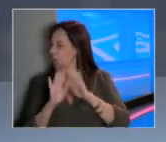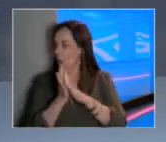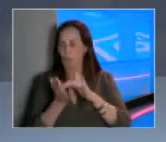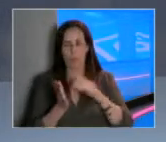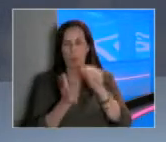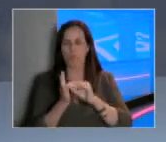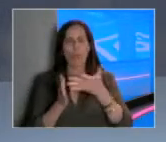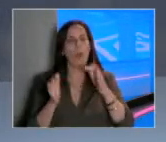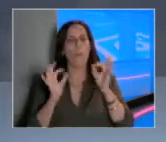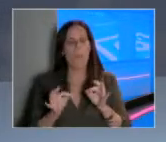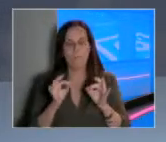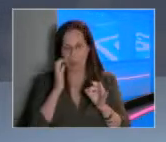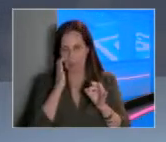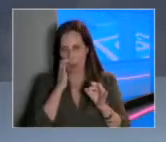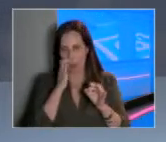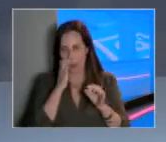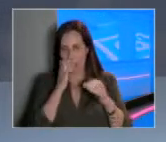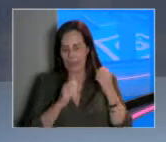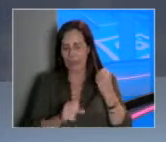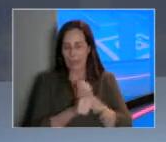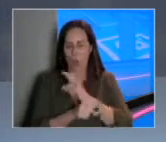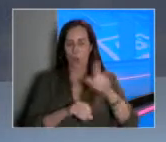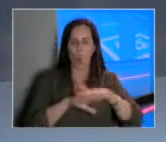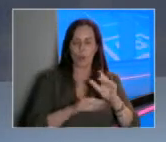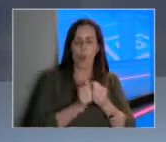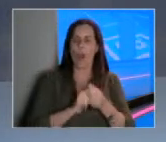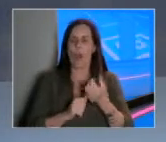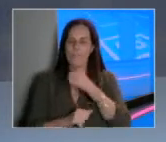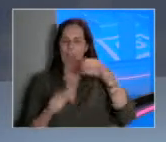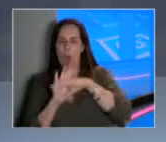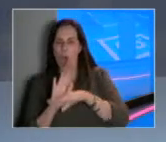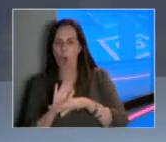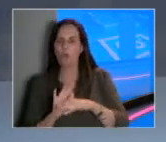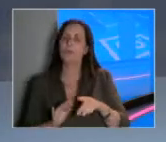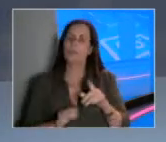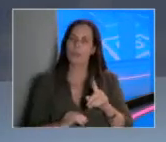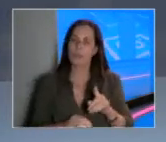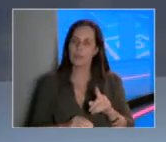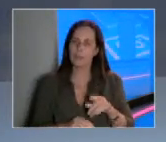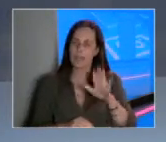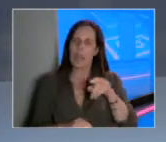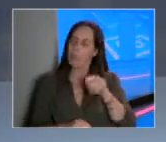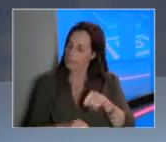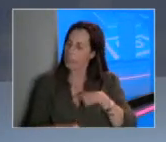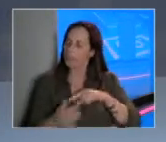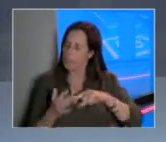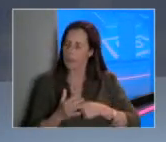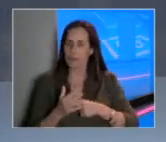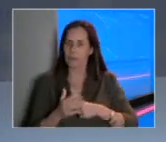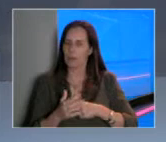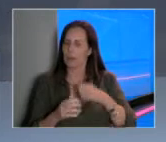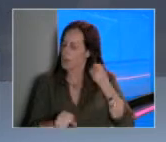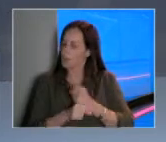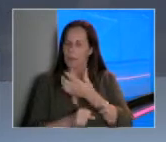מקום רשום איפה באמת זה התנהגות לא אתית, או שבאמת העבירה על החוק. אז גם זה אני מתכוונת להיכנס